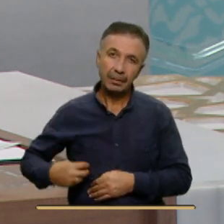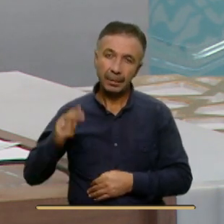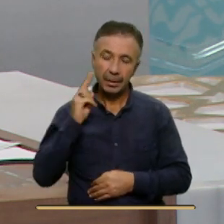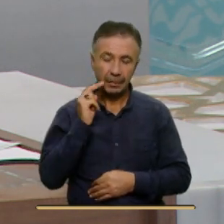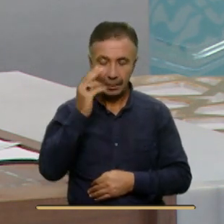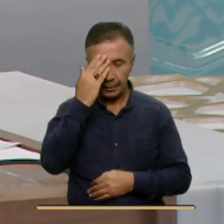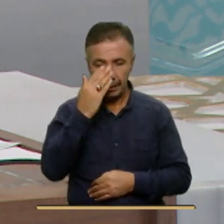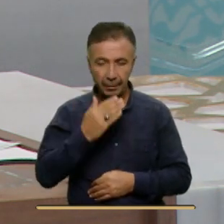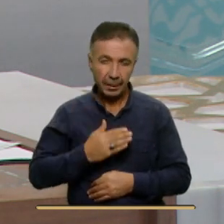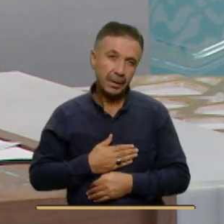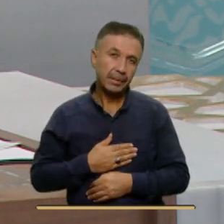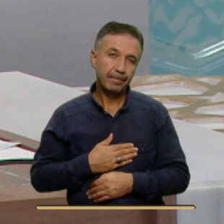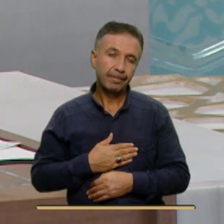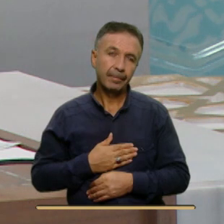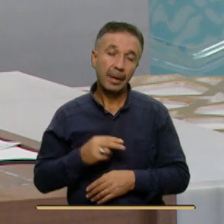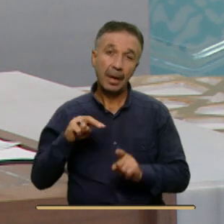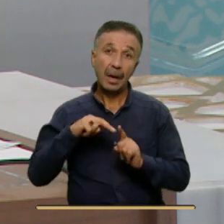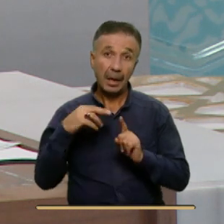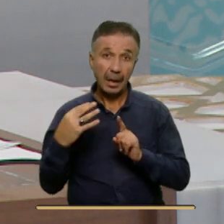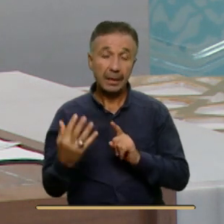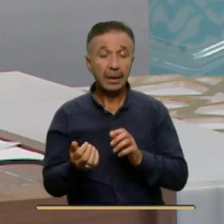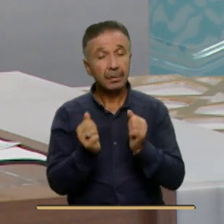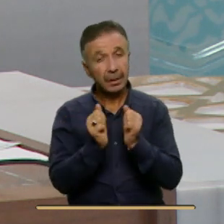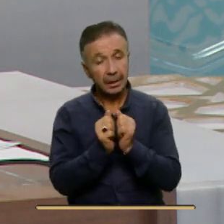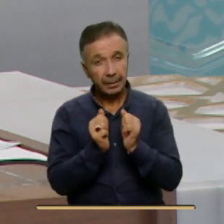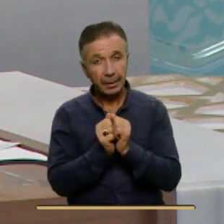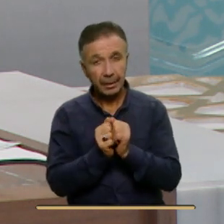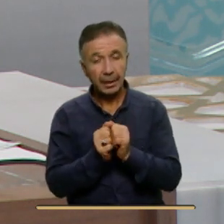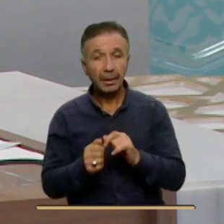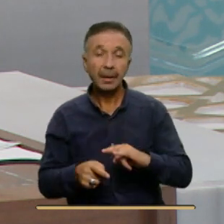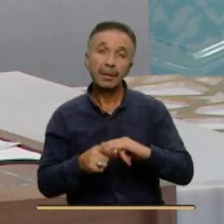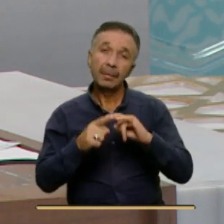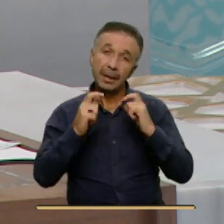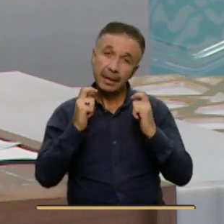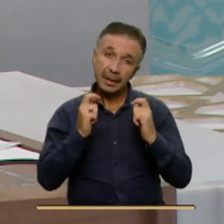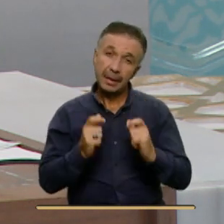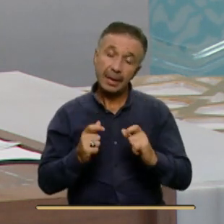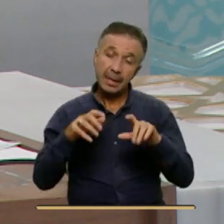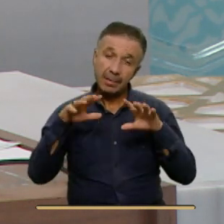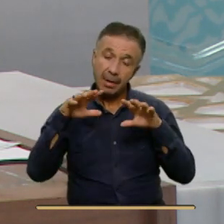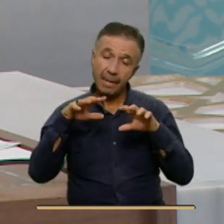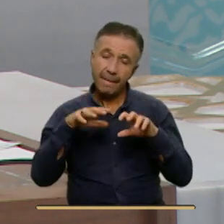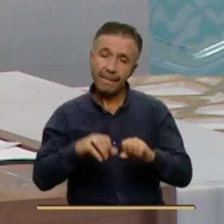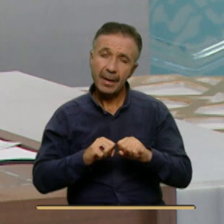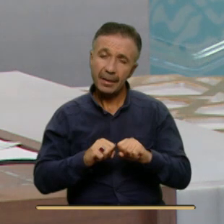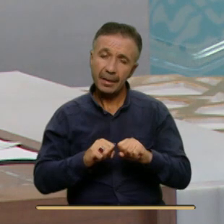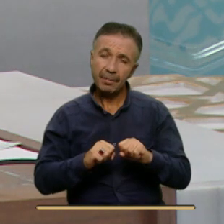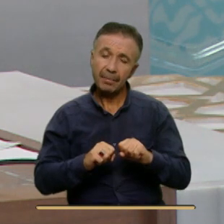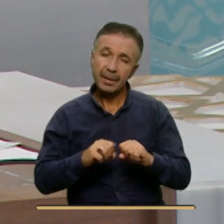Vesselam Efendimiz ashabıyla beraber Mekke'nin fethi için yola çıktılar.